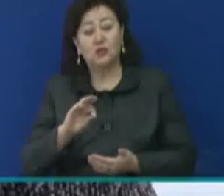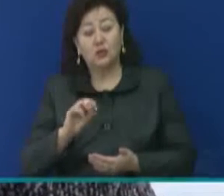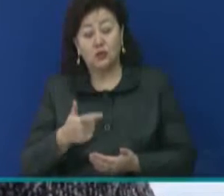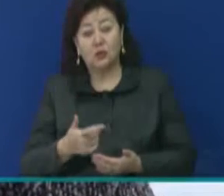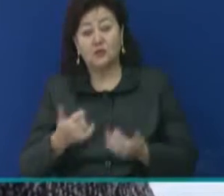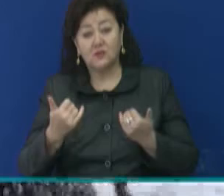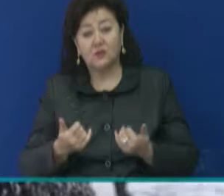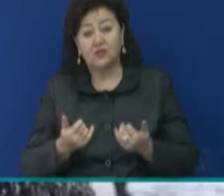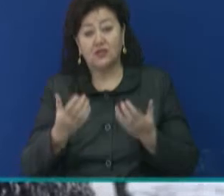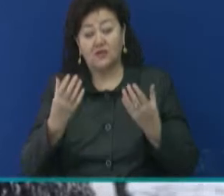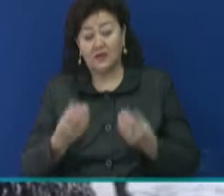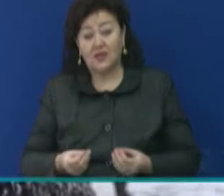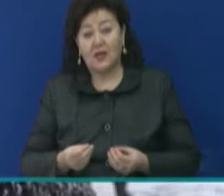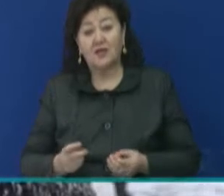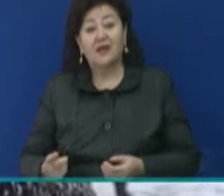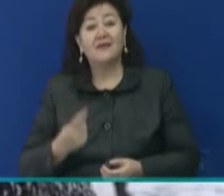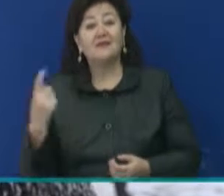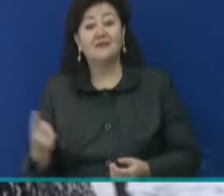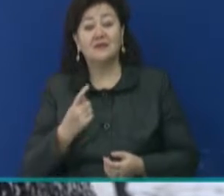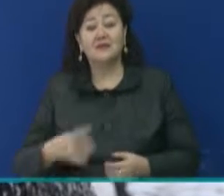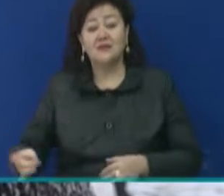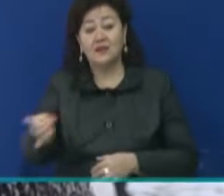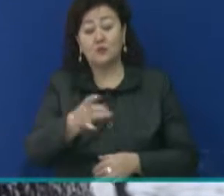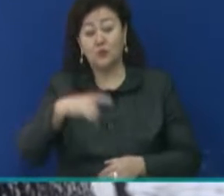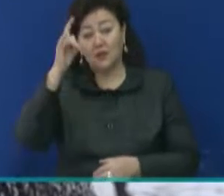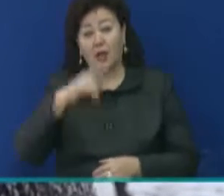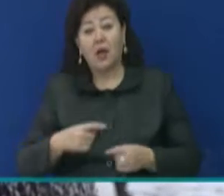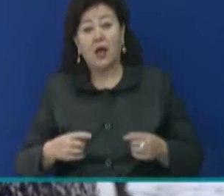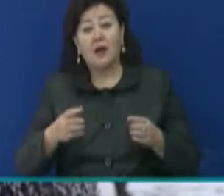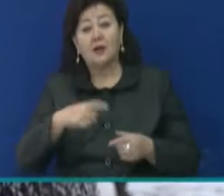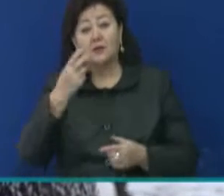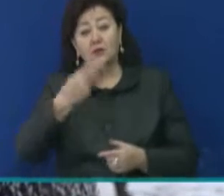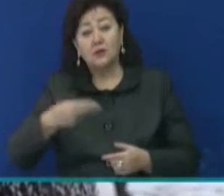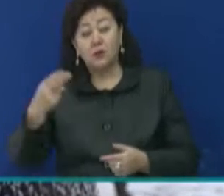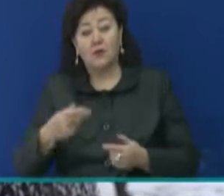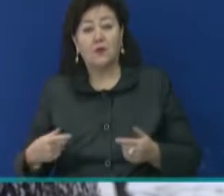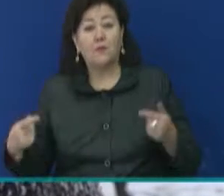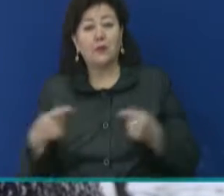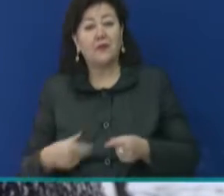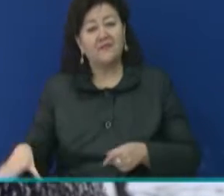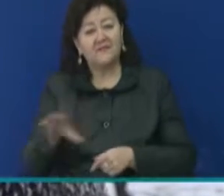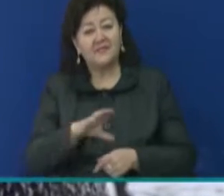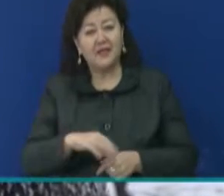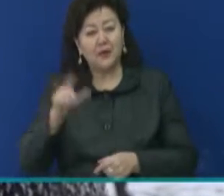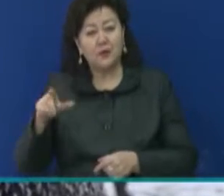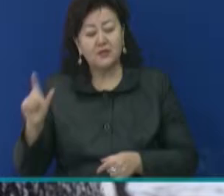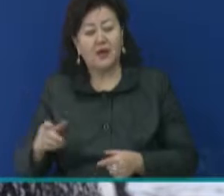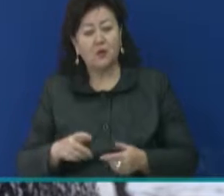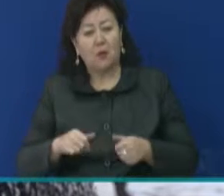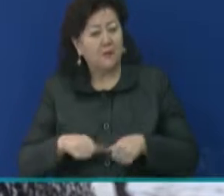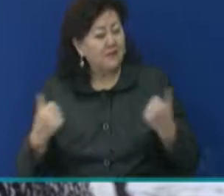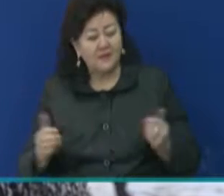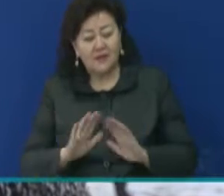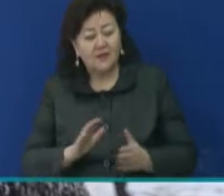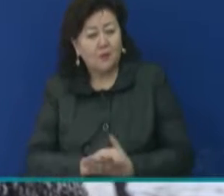единство казахстанцев против всех она не разобщила нашего общества а наоборот позволило